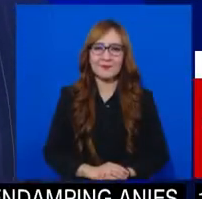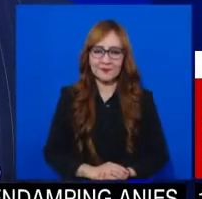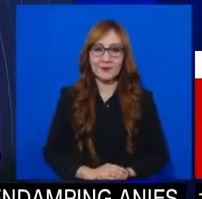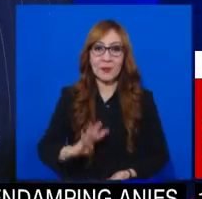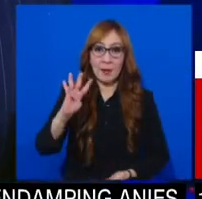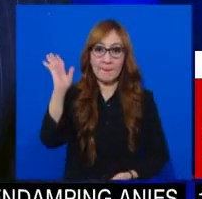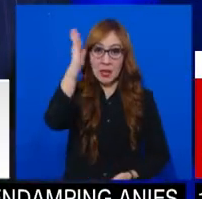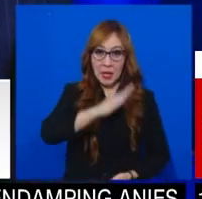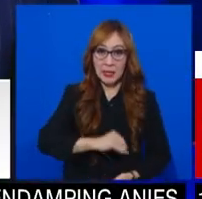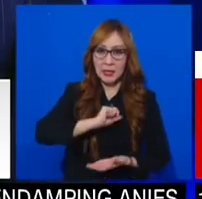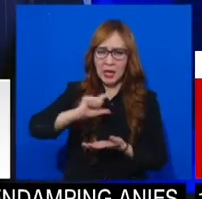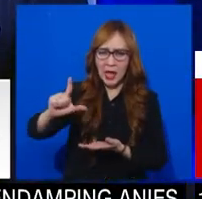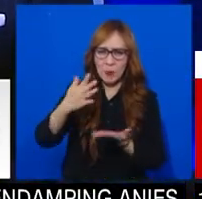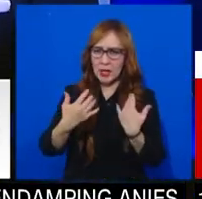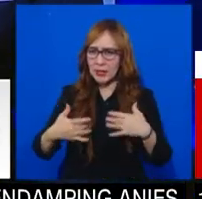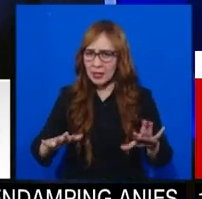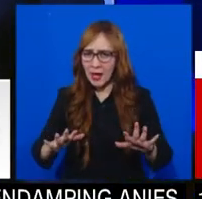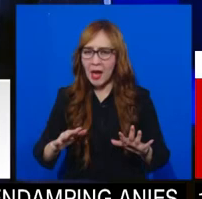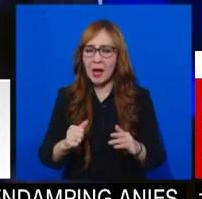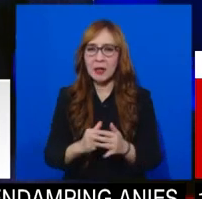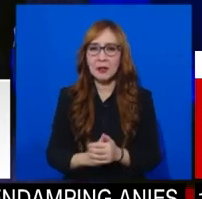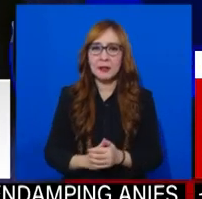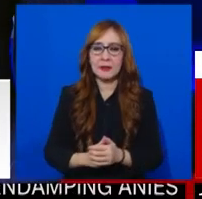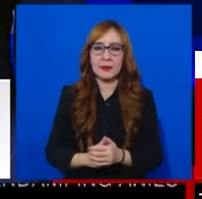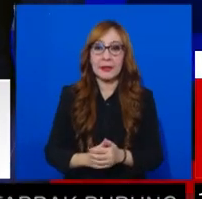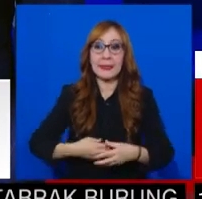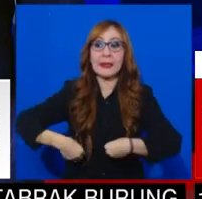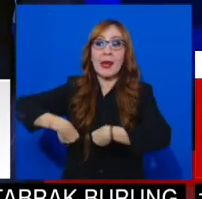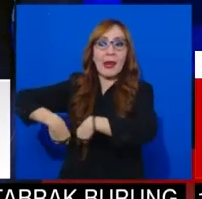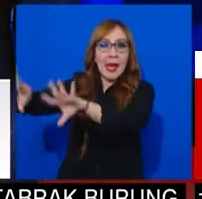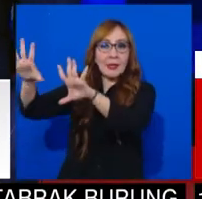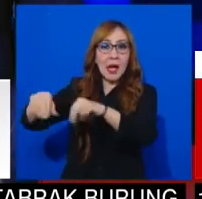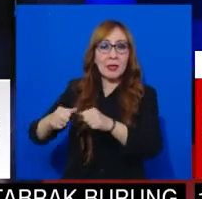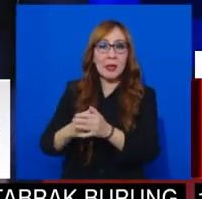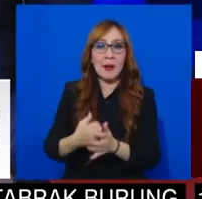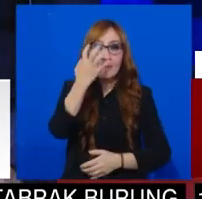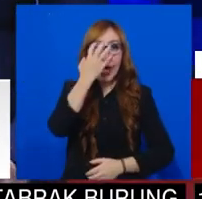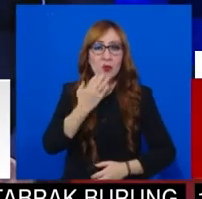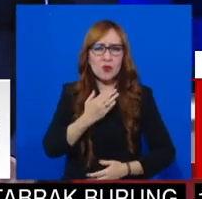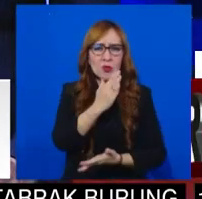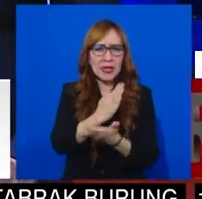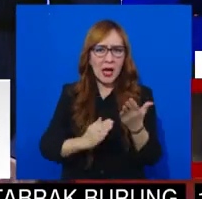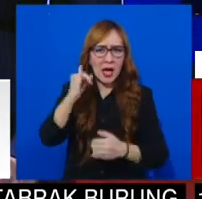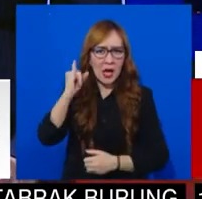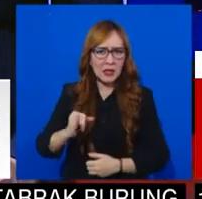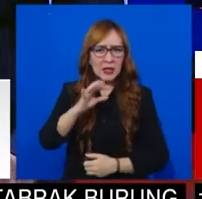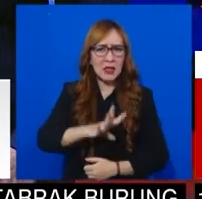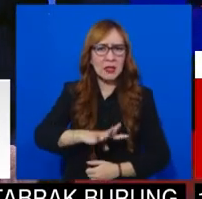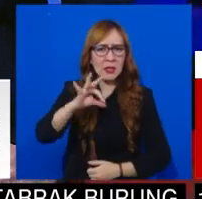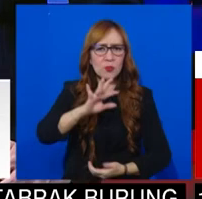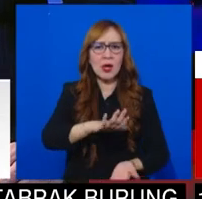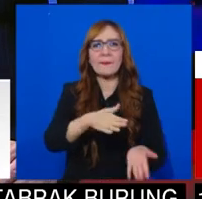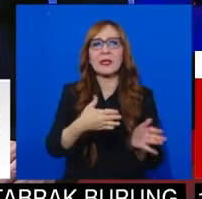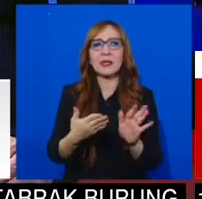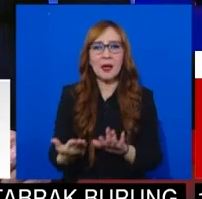Empat hari dilaporkan hilang saat melaut, nelayan asal desa Kumber, Pulau Banda, Maluku Tengah ditemukan dalam kondisi meninggal dunia.